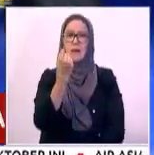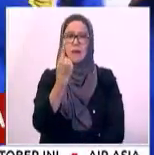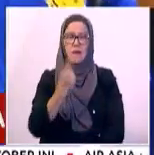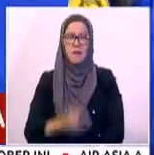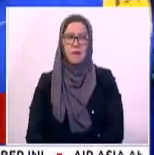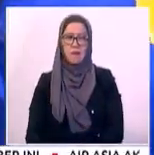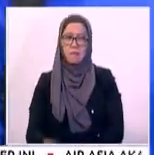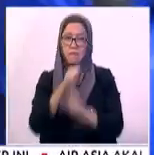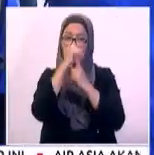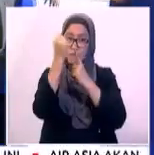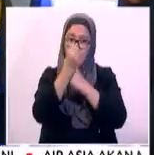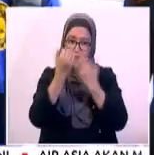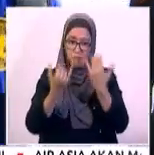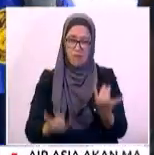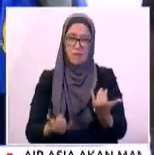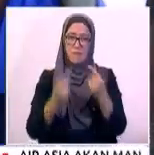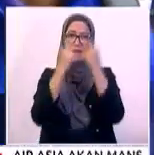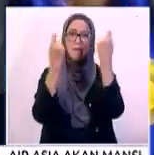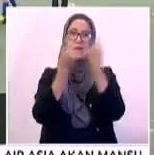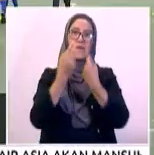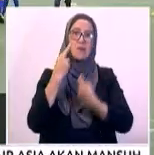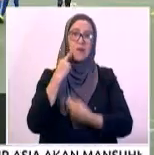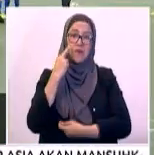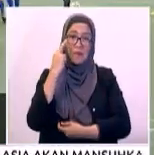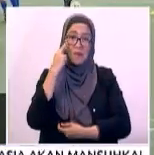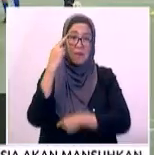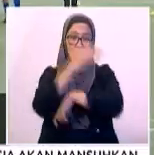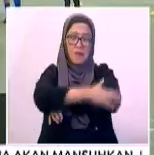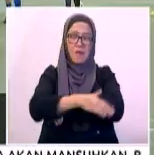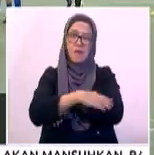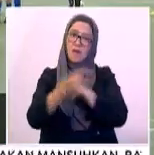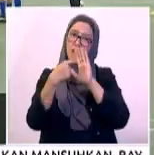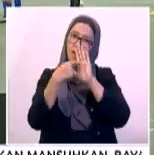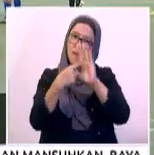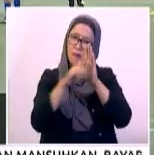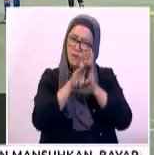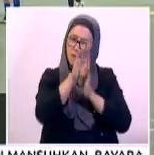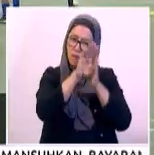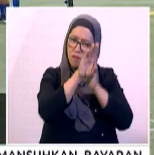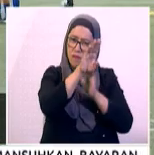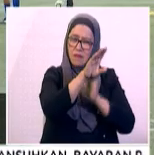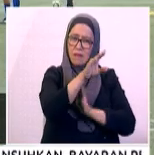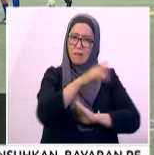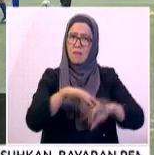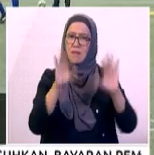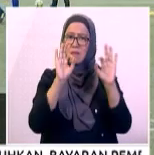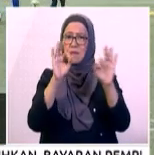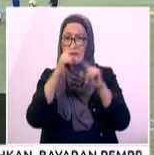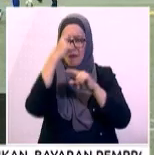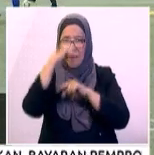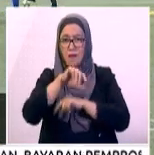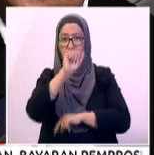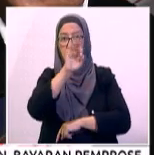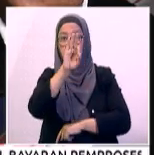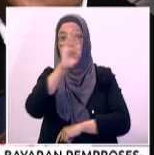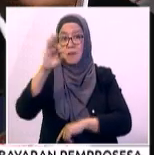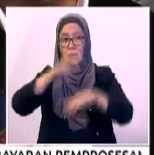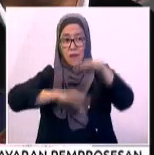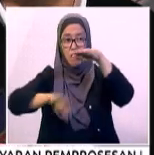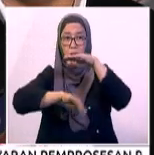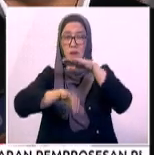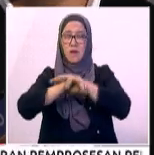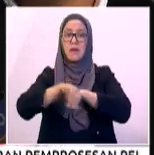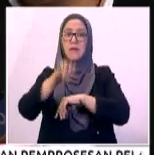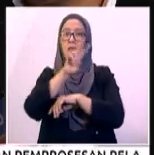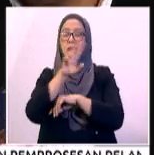Situasi terkini, skuad remaja negara menunjukkan prestasi memberangsangkan pada kejohanan AFF bawah 23 tahun dan kelayakan